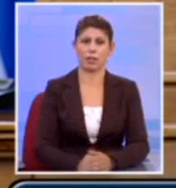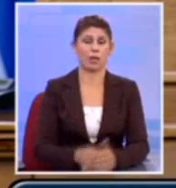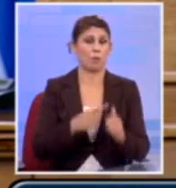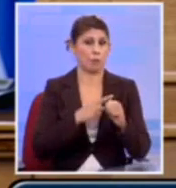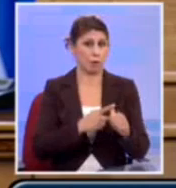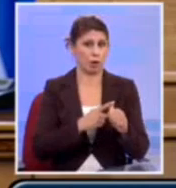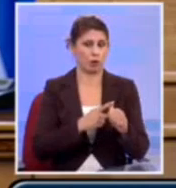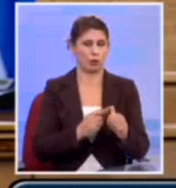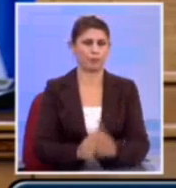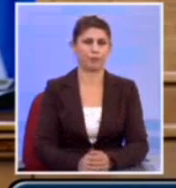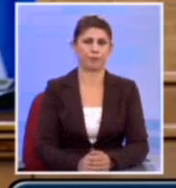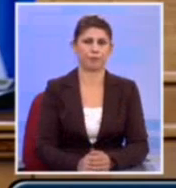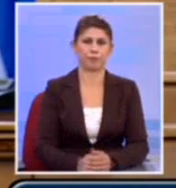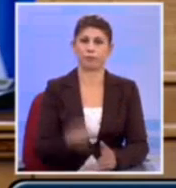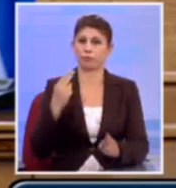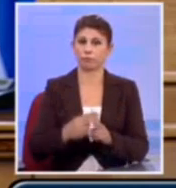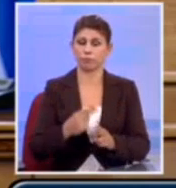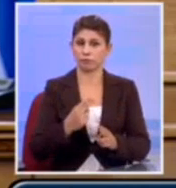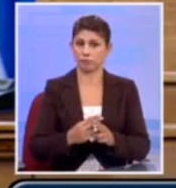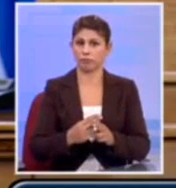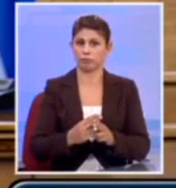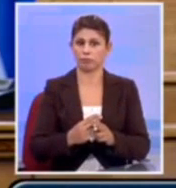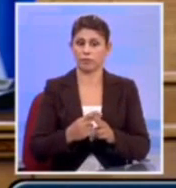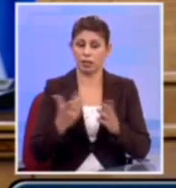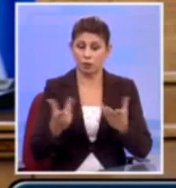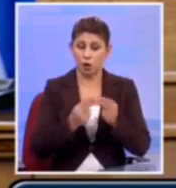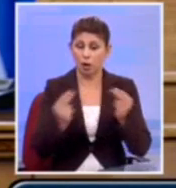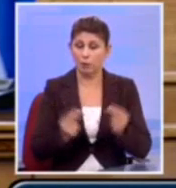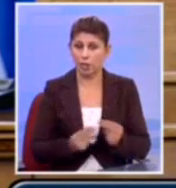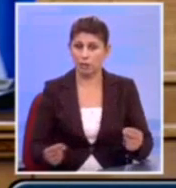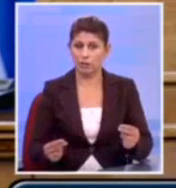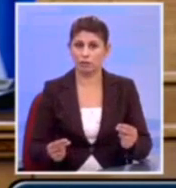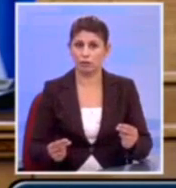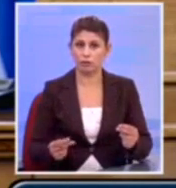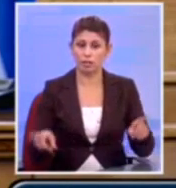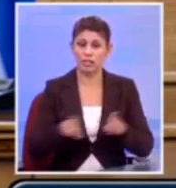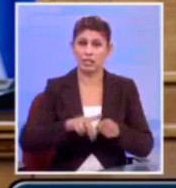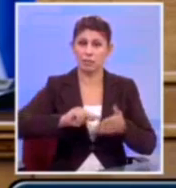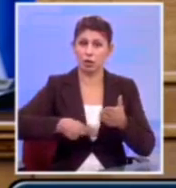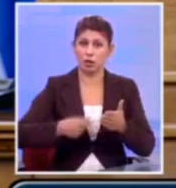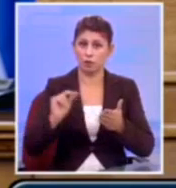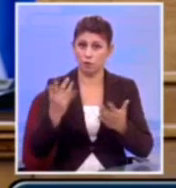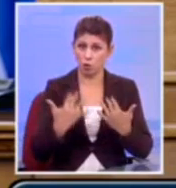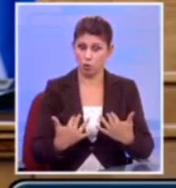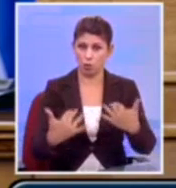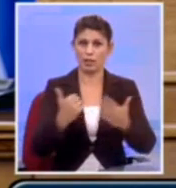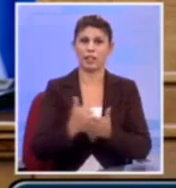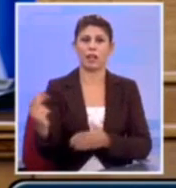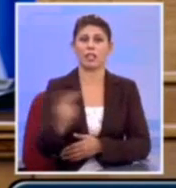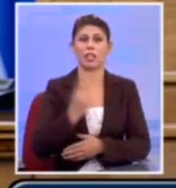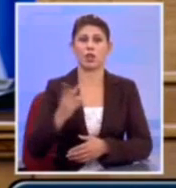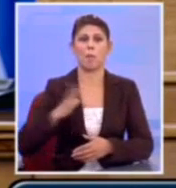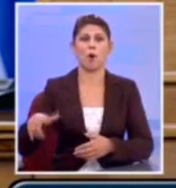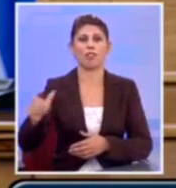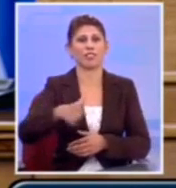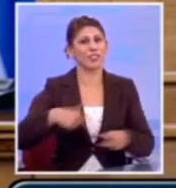πρώτο, η επισημότητα της ταυτότητας των συμπερασμάτων. Το συμπογράφει η Ελληνική Βουλή και η Κοινωνία των